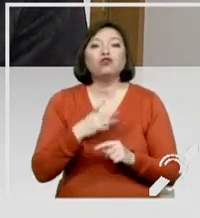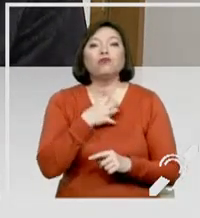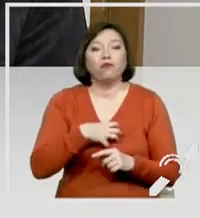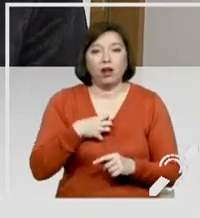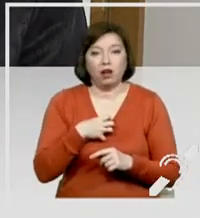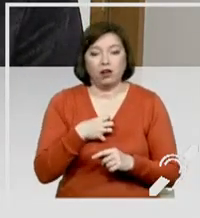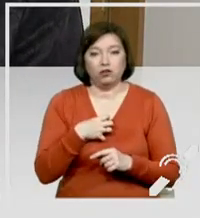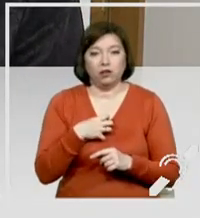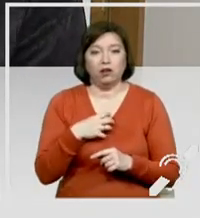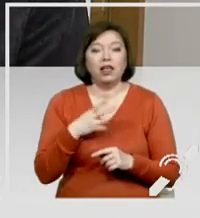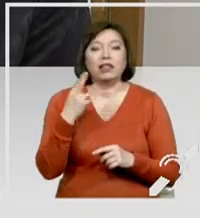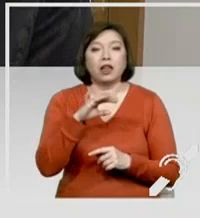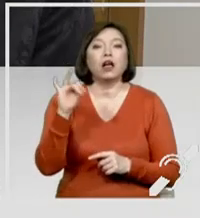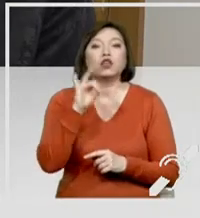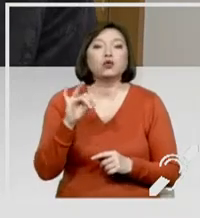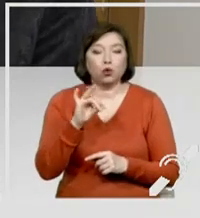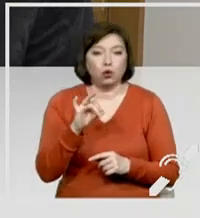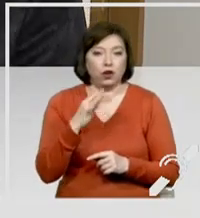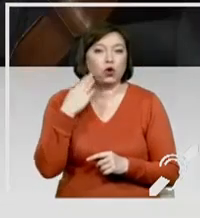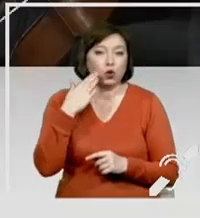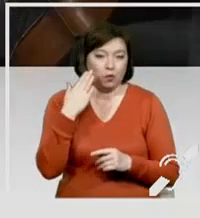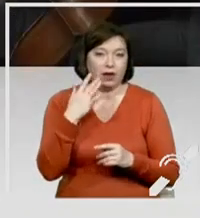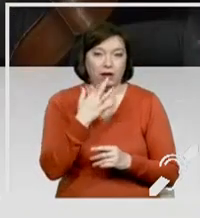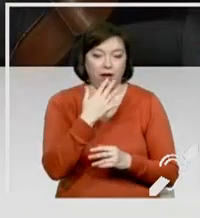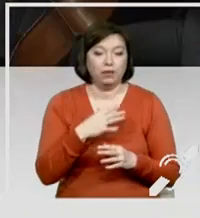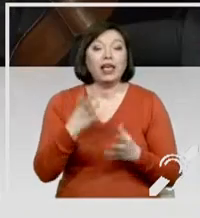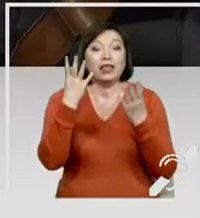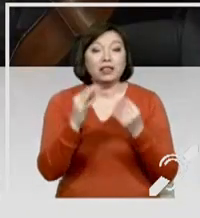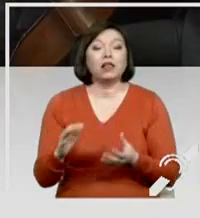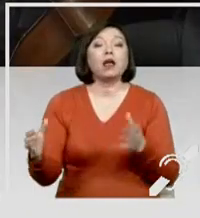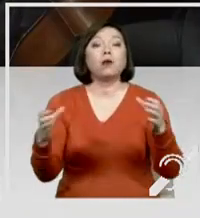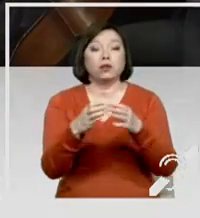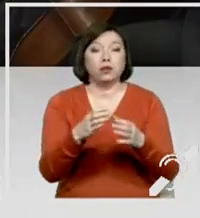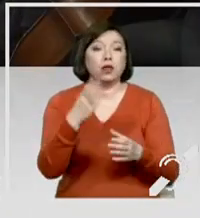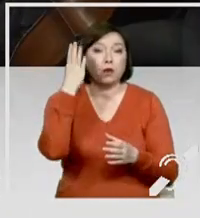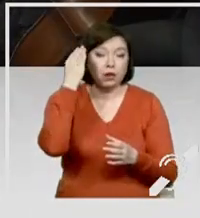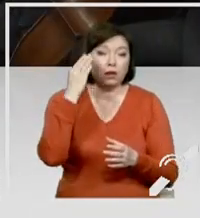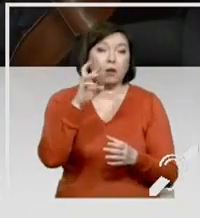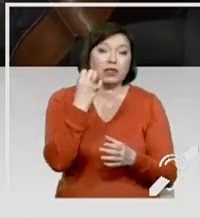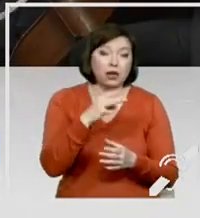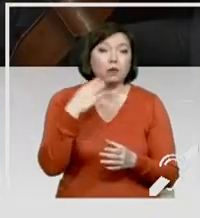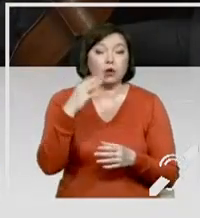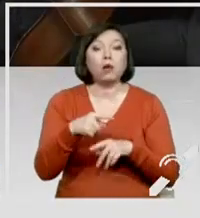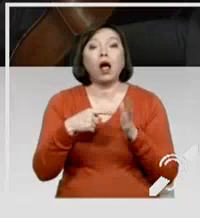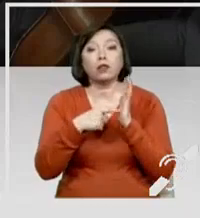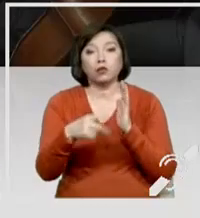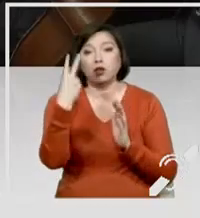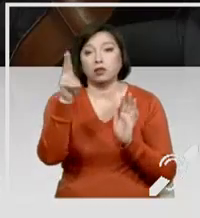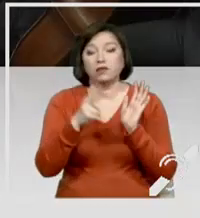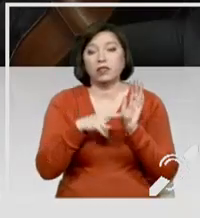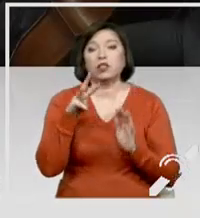important în istoria românilor. Ziua Unirii Basarabiei cu România este sărbătorită în data de